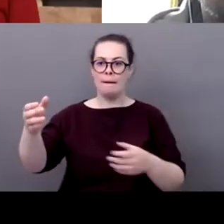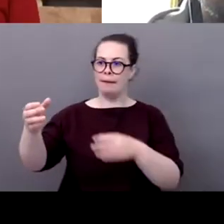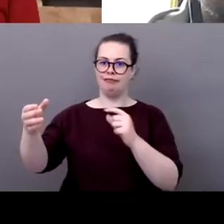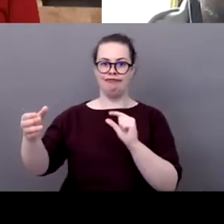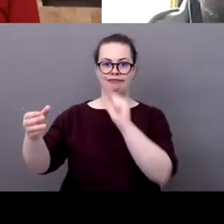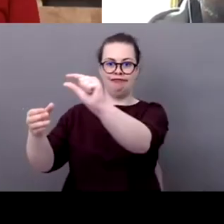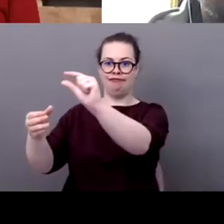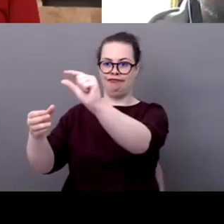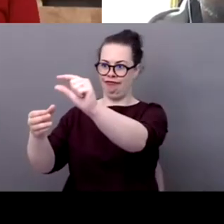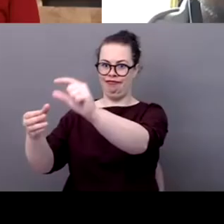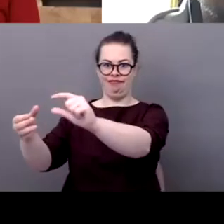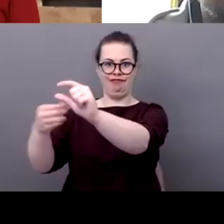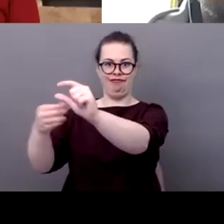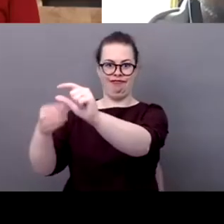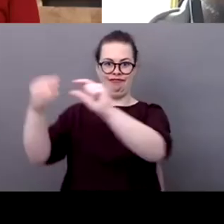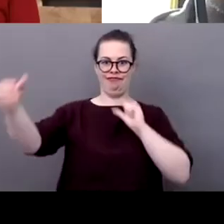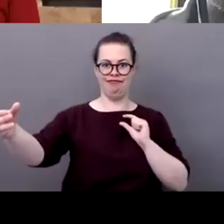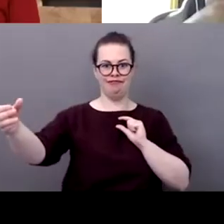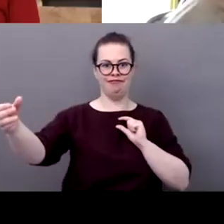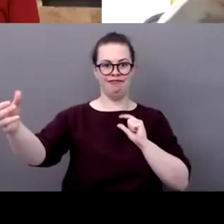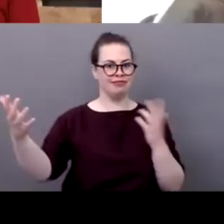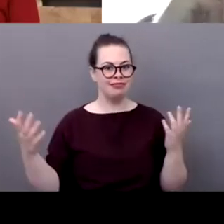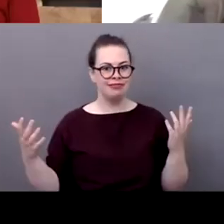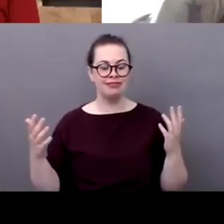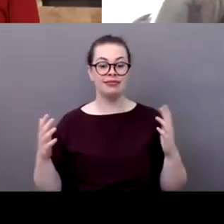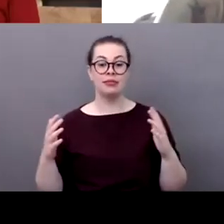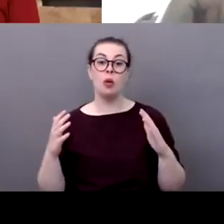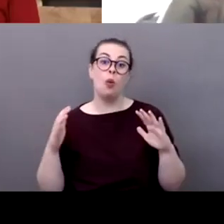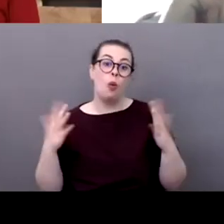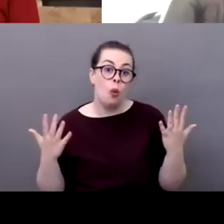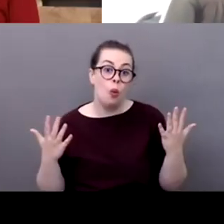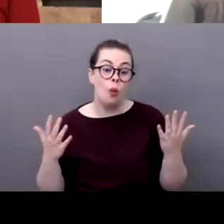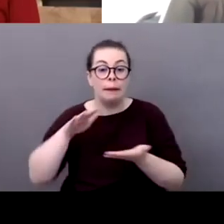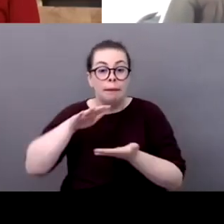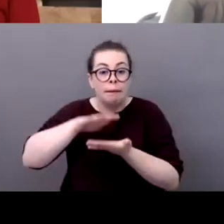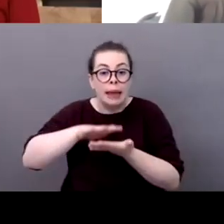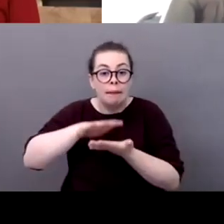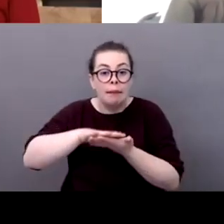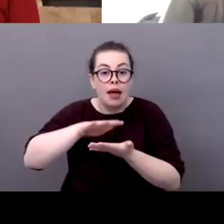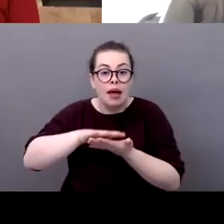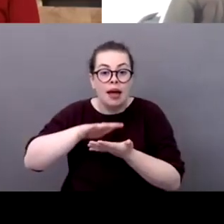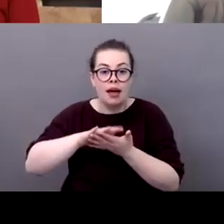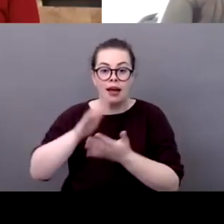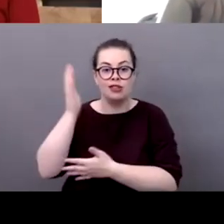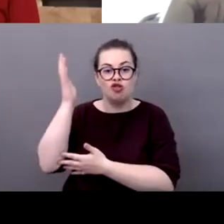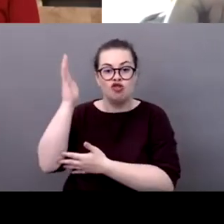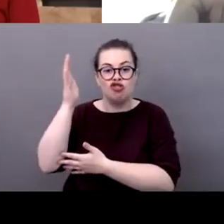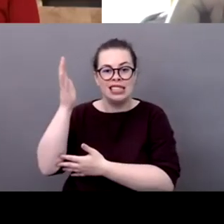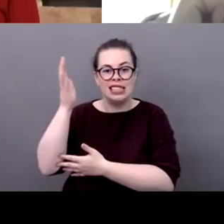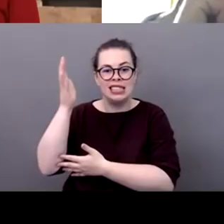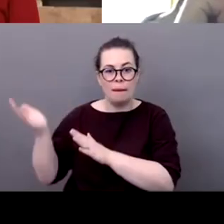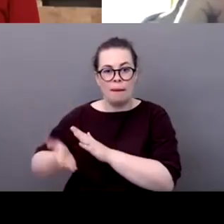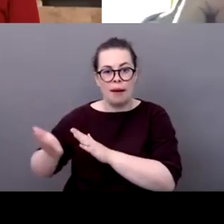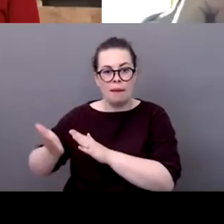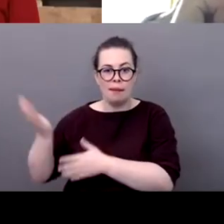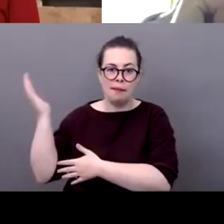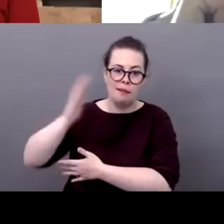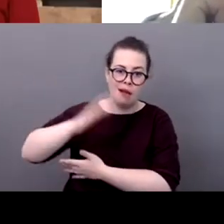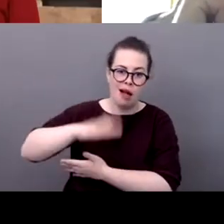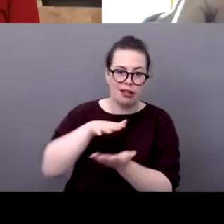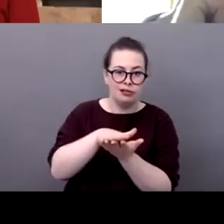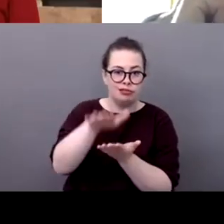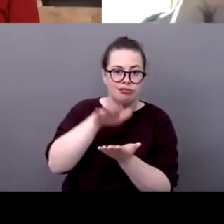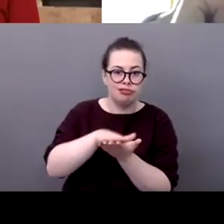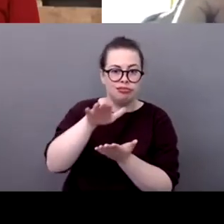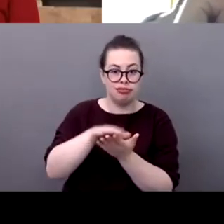un emballage papier qui est biodégradable pour certaines denrées alimentaires? Mais c'est quand même complexe. Hein.